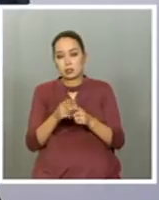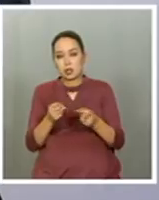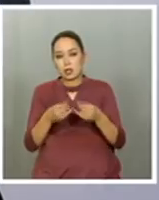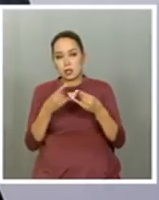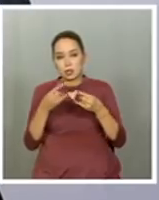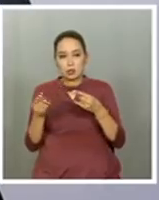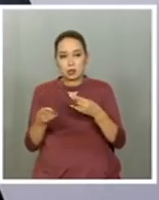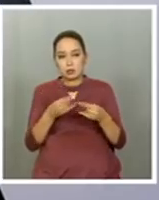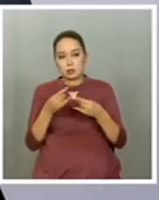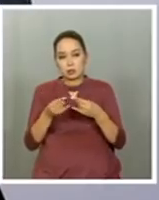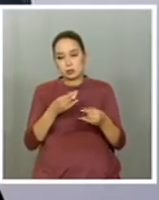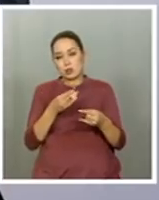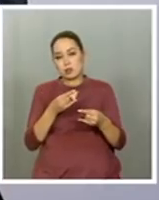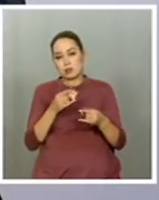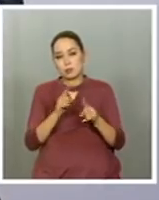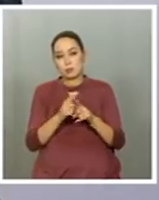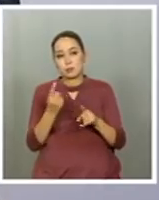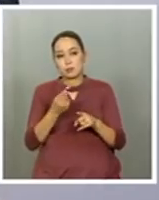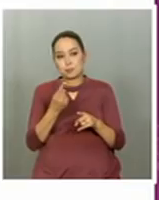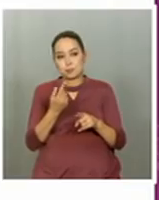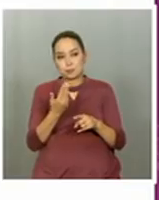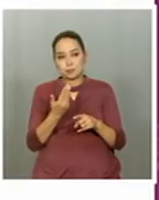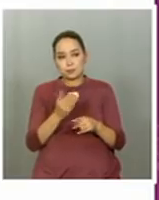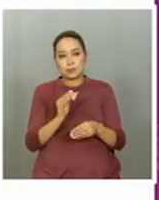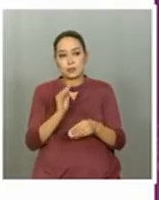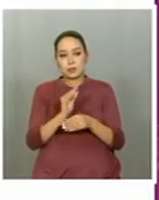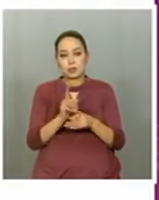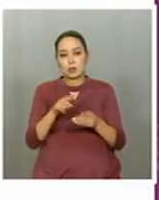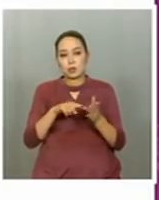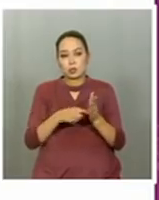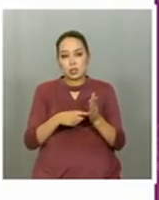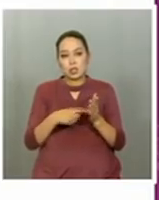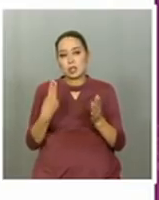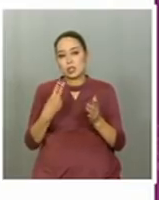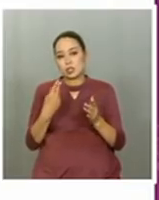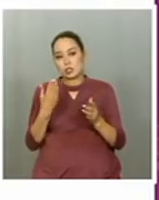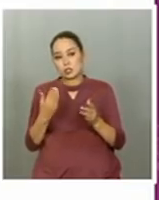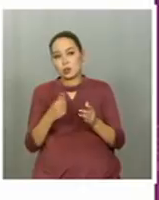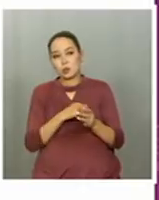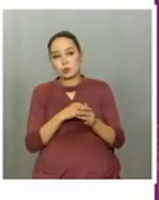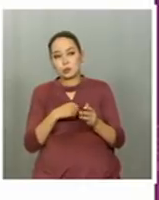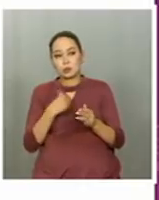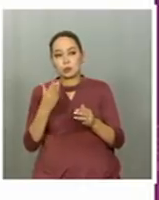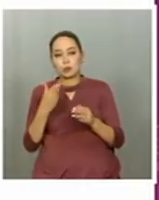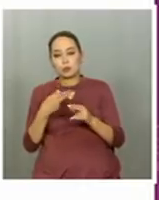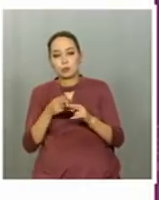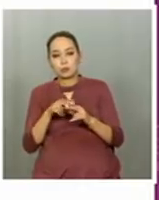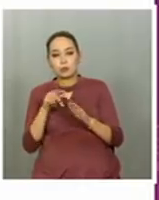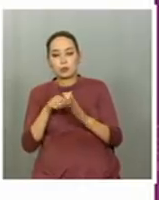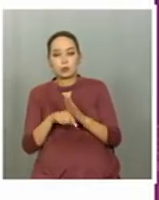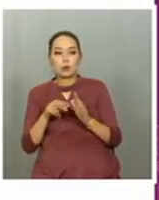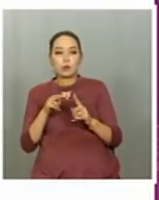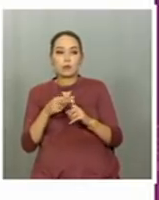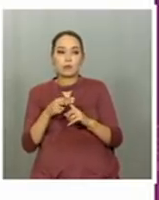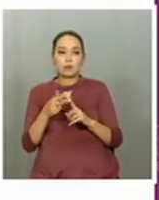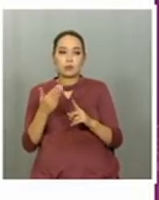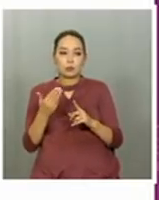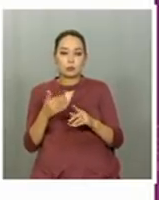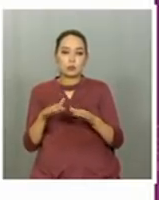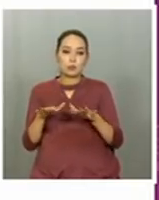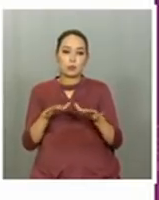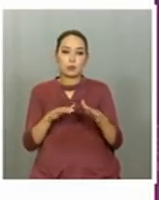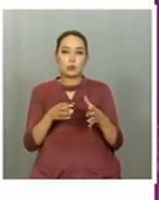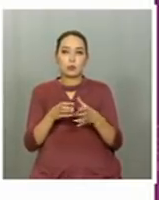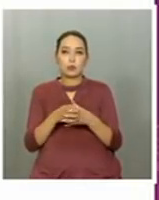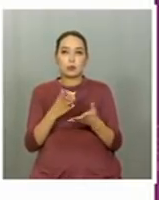Мысалы, бірінші экранда қосымшаға нұсқаулық, ал екінші экранда қосымшаның өзі орналасуы мүмкін. Яғни ол